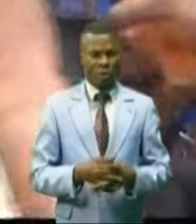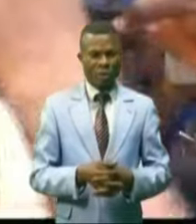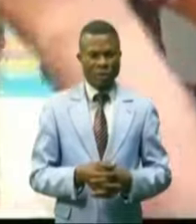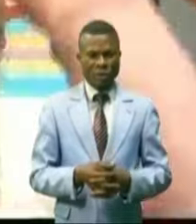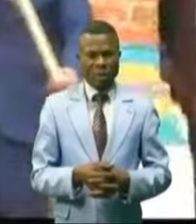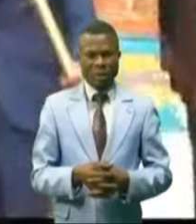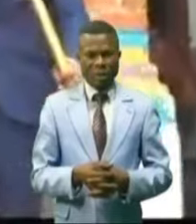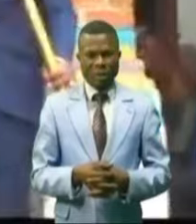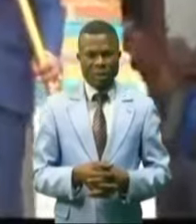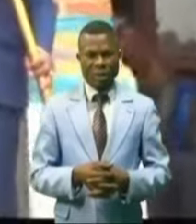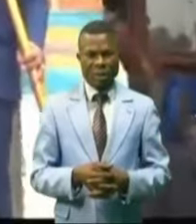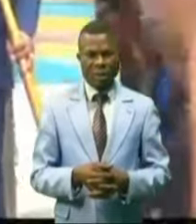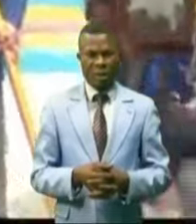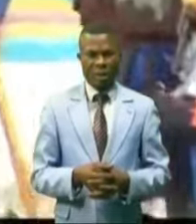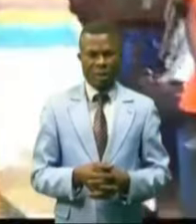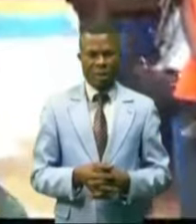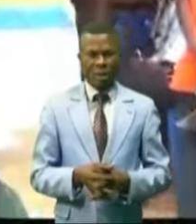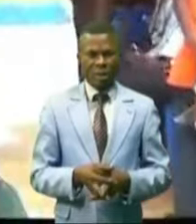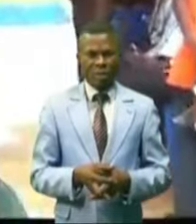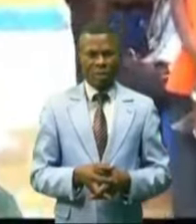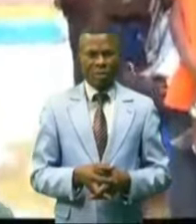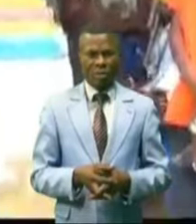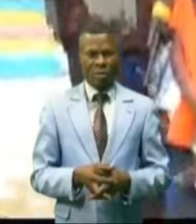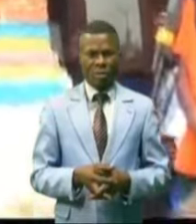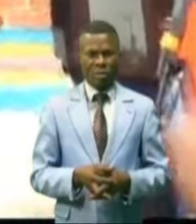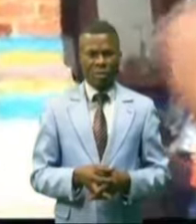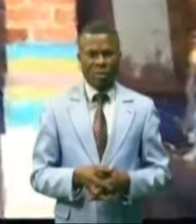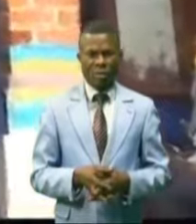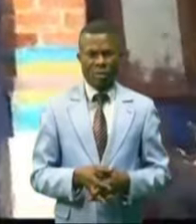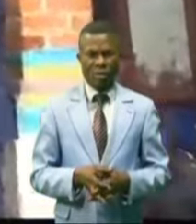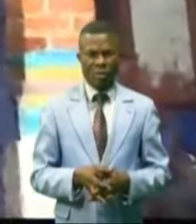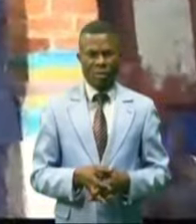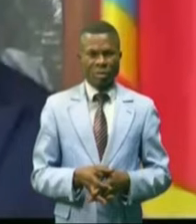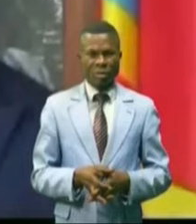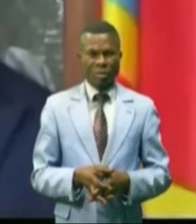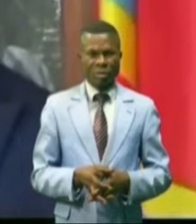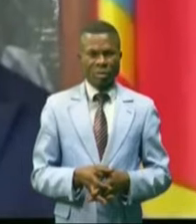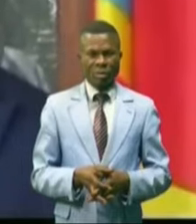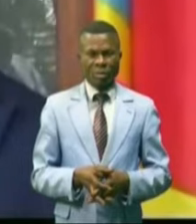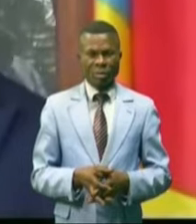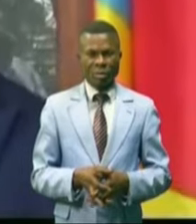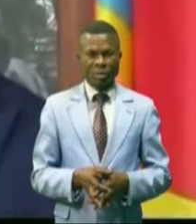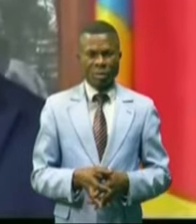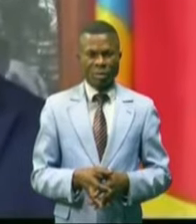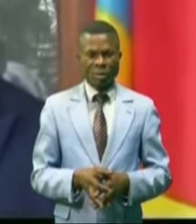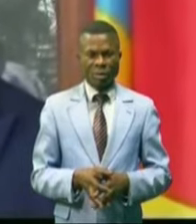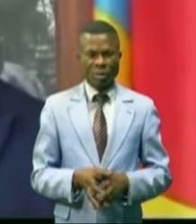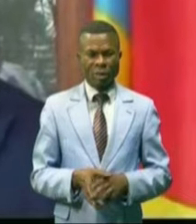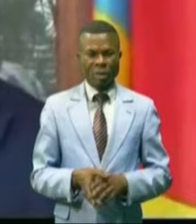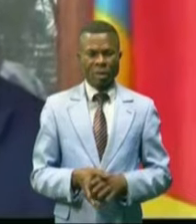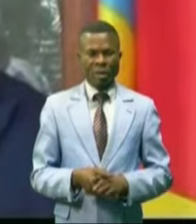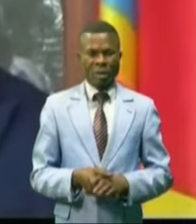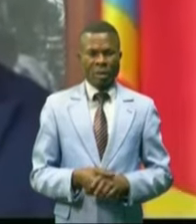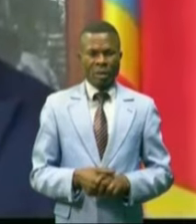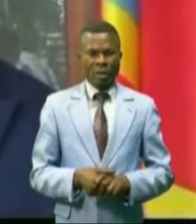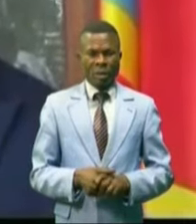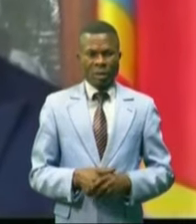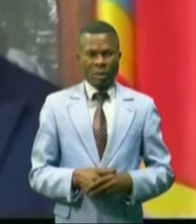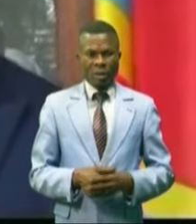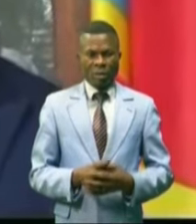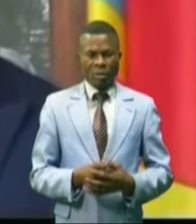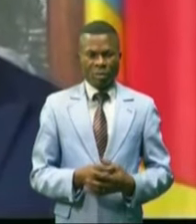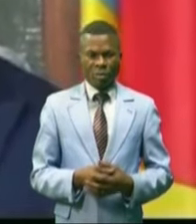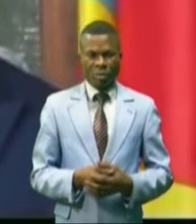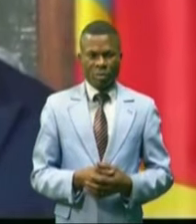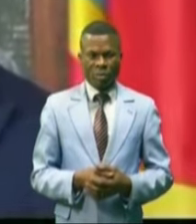nouveau gouverneur pour le développement de cette province. Prenant la parole au nom du gouverneur Armand Iyamba, Bokongo les Grands